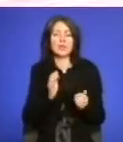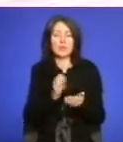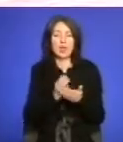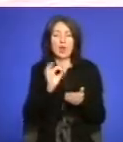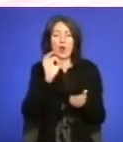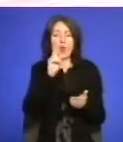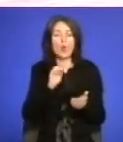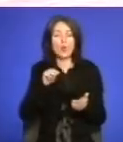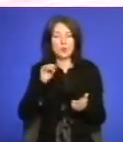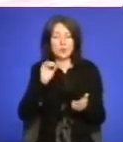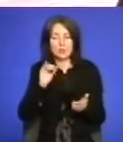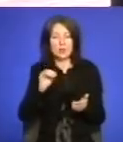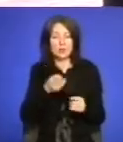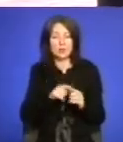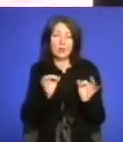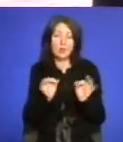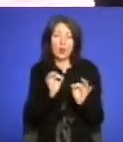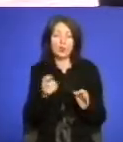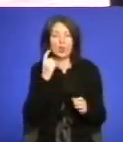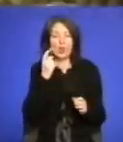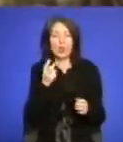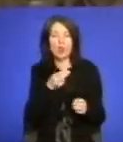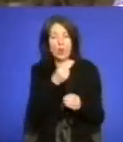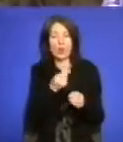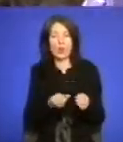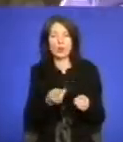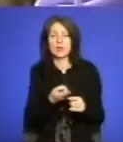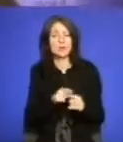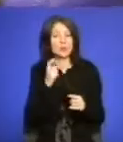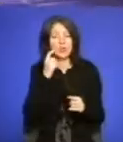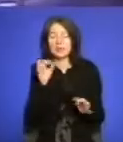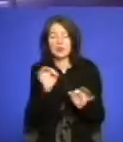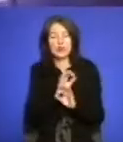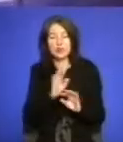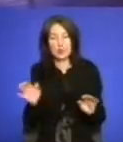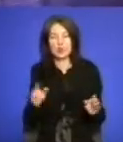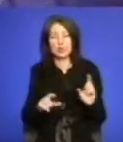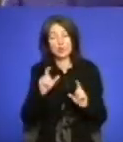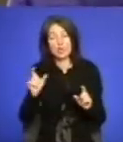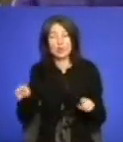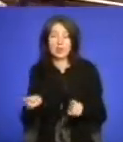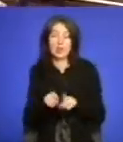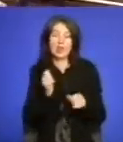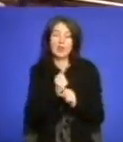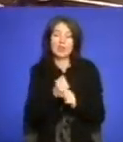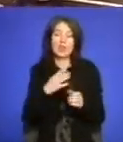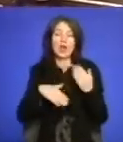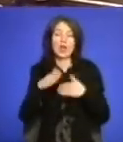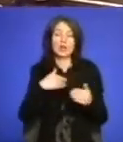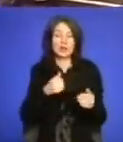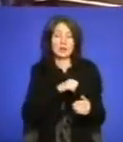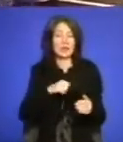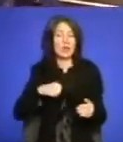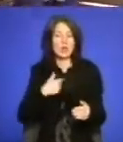Природні кольори і це тому цим яєчком нічого не буде студенти такій роботі раді сама yanis Тернополя